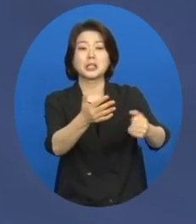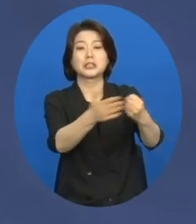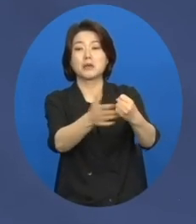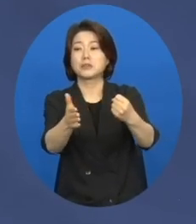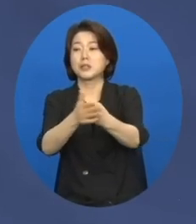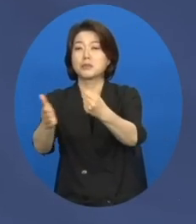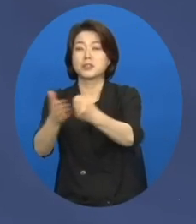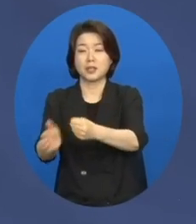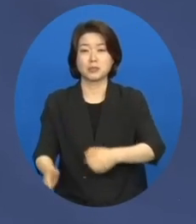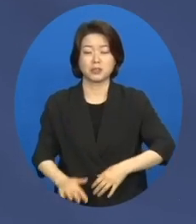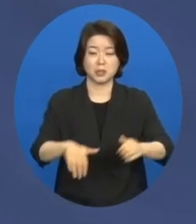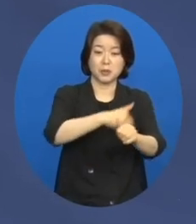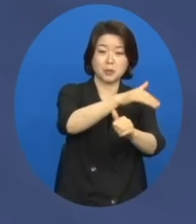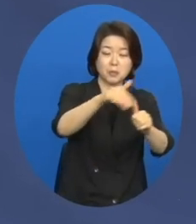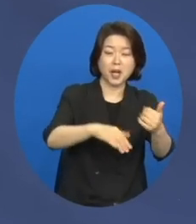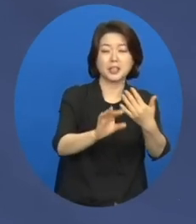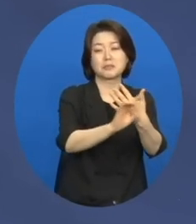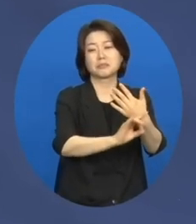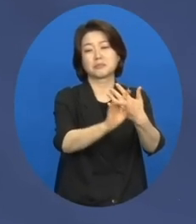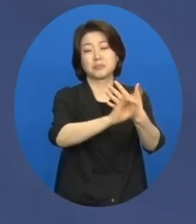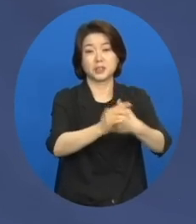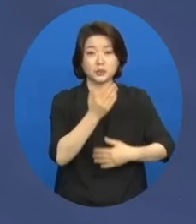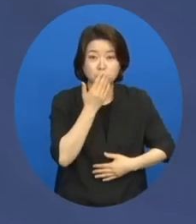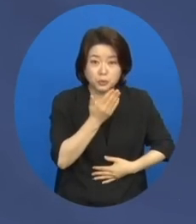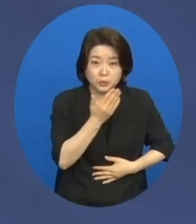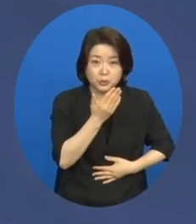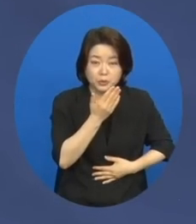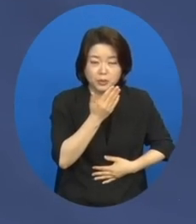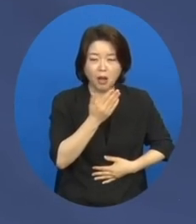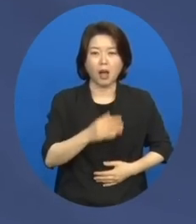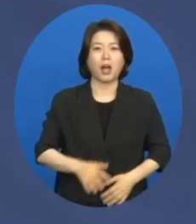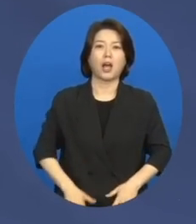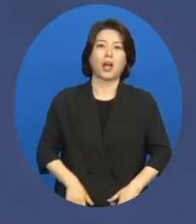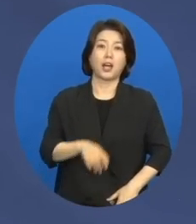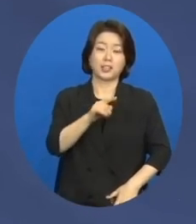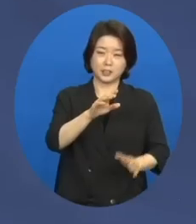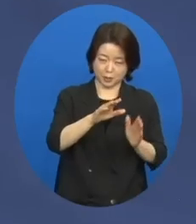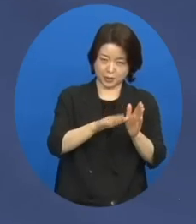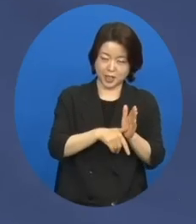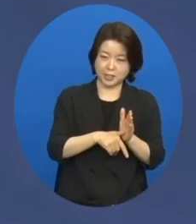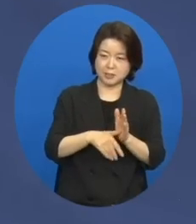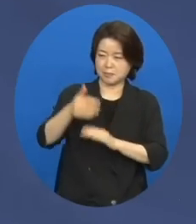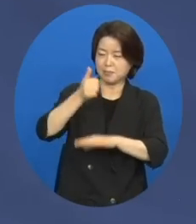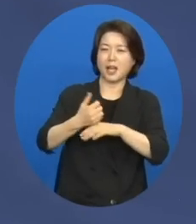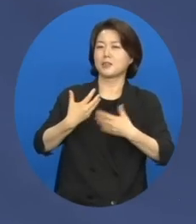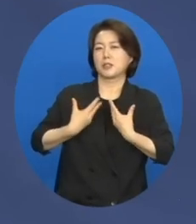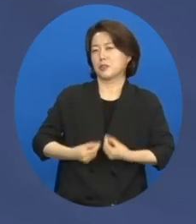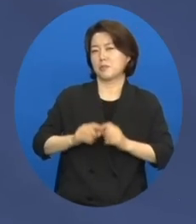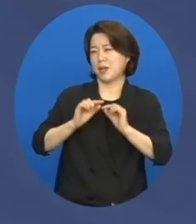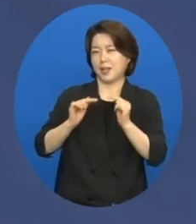그래도 환경 탓, 핑계를 댈 수 있을 때는 아직 절망은, 마지막 절망은